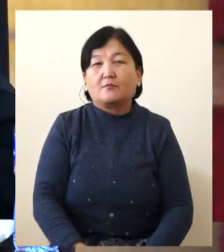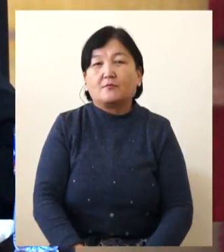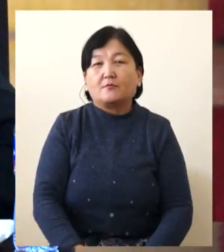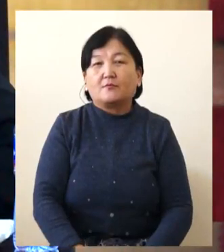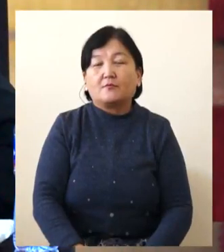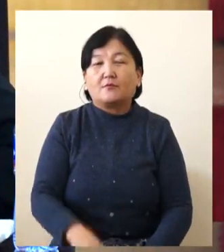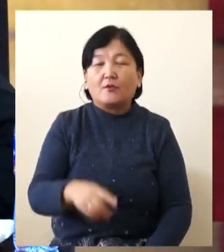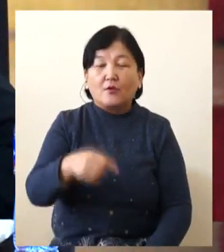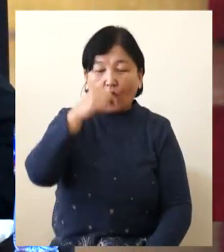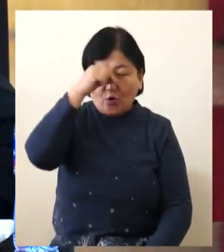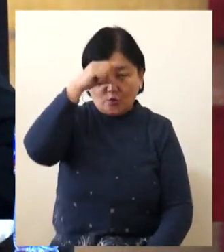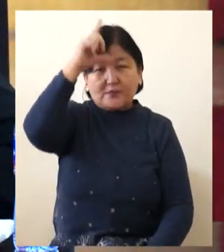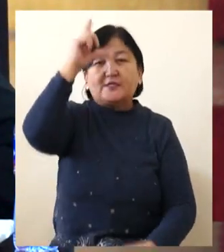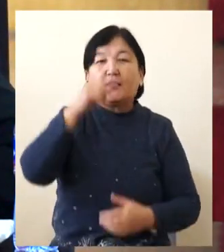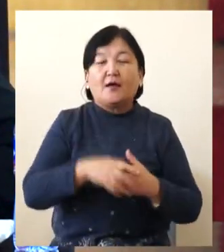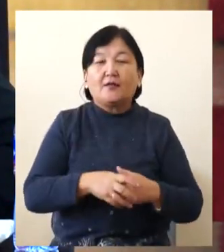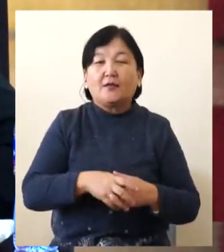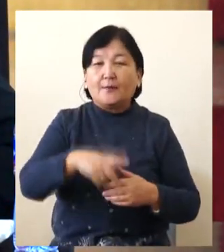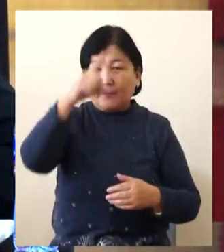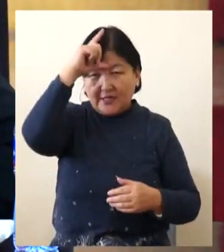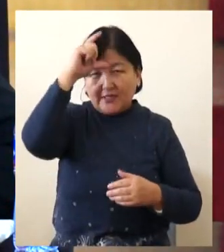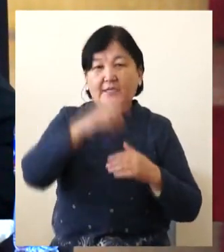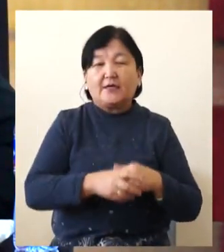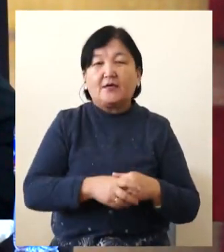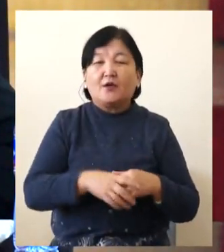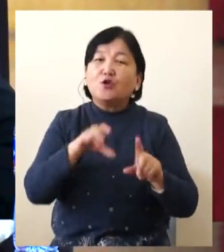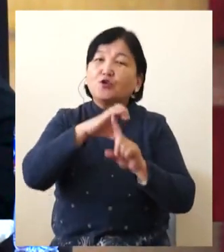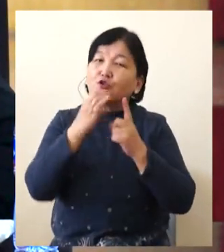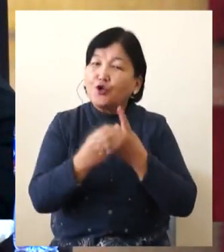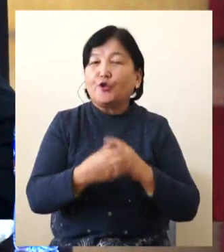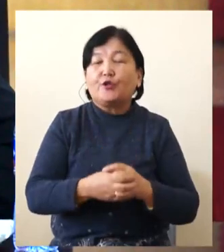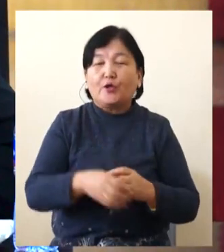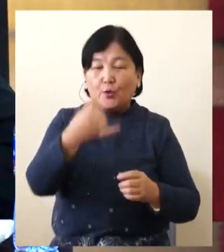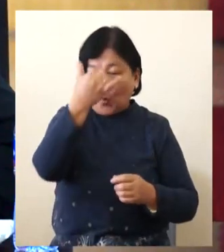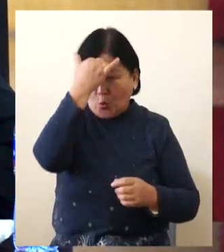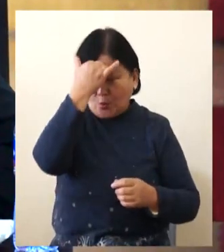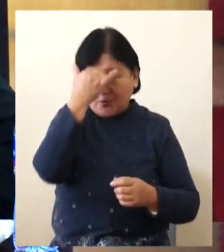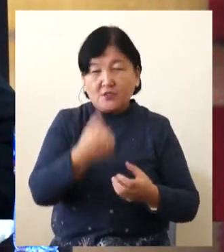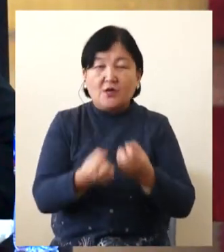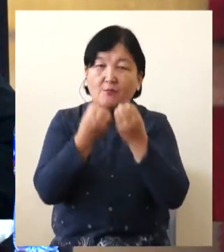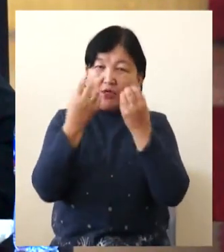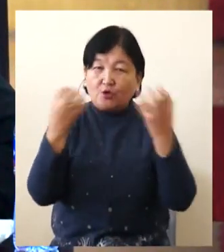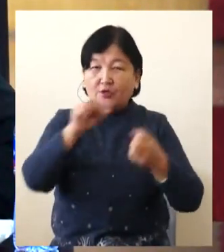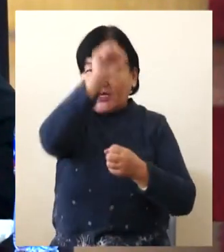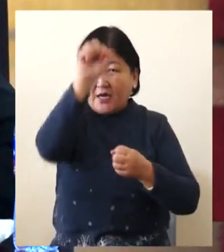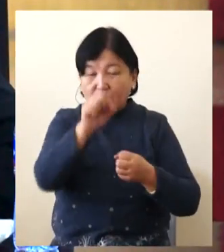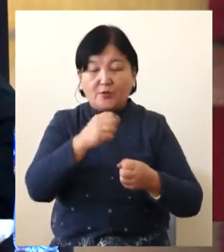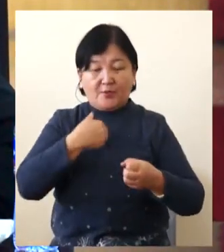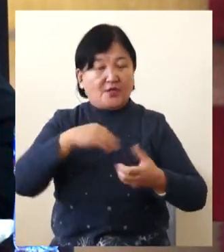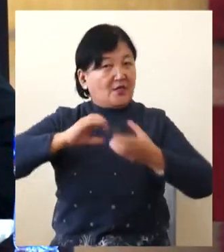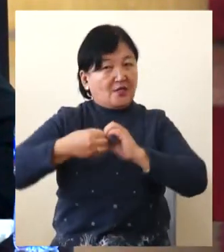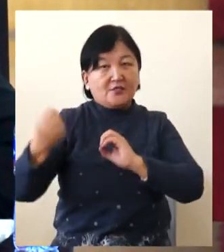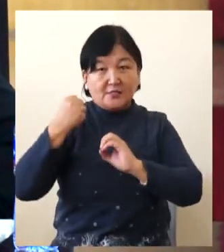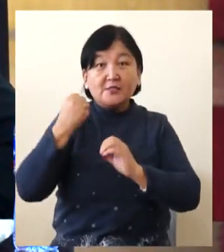Тэгэхээр оюун санааны мэдлэгийн соёлын ухамсарын асар том алхам хийцэн бид нар уу